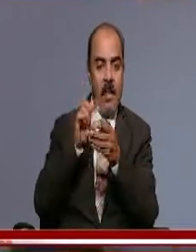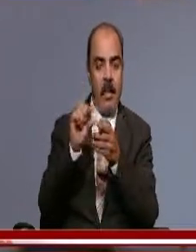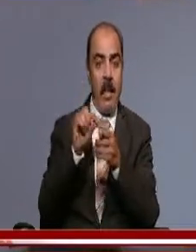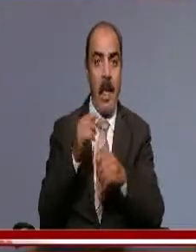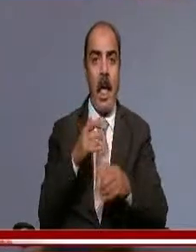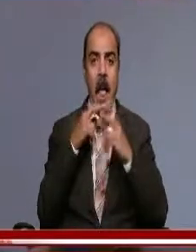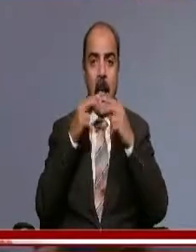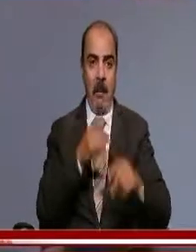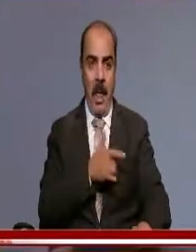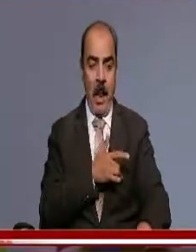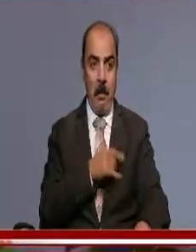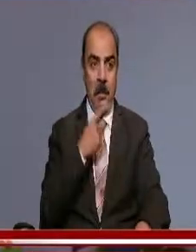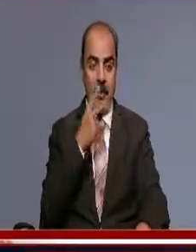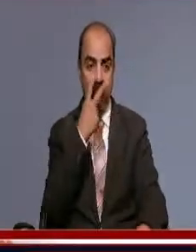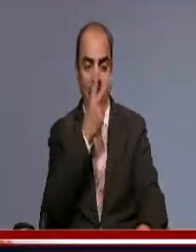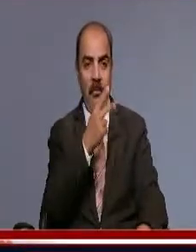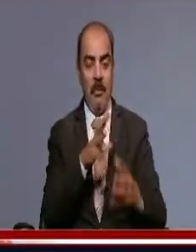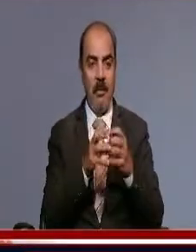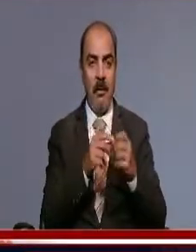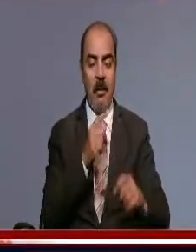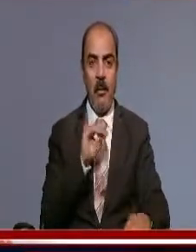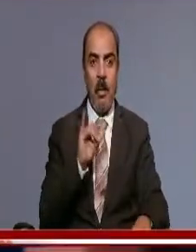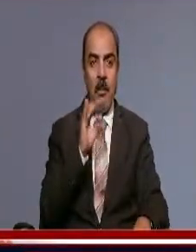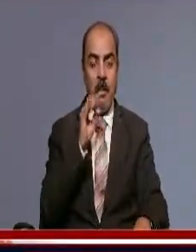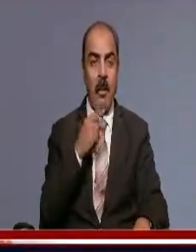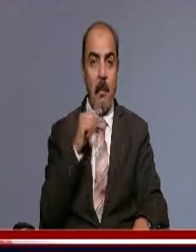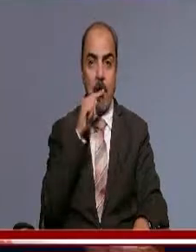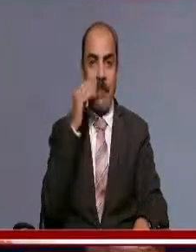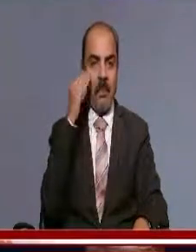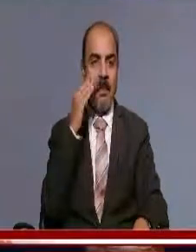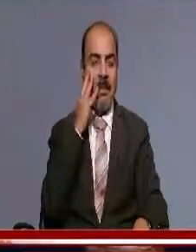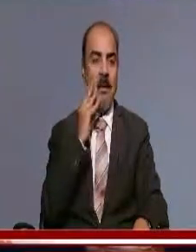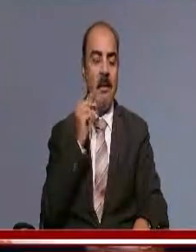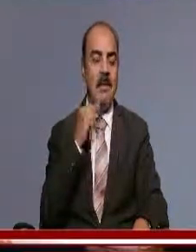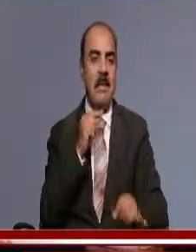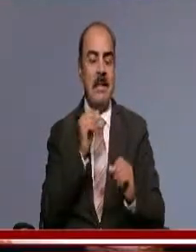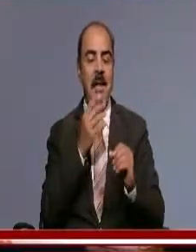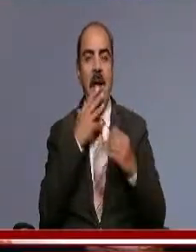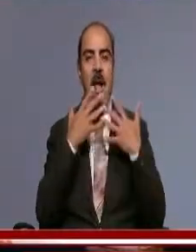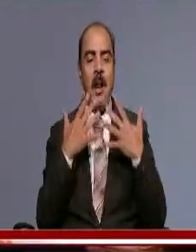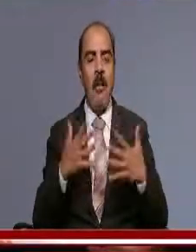قالت انا عندي 70 سنه بس انا قويه. شكرا جدا يا فندم.